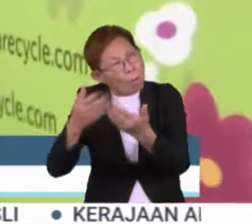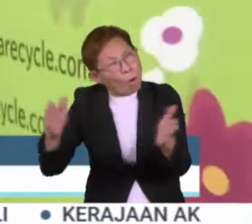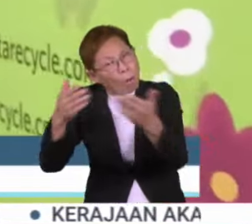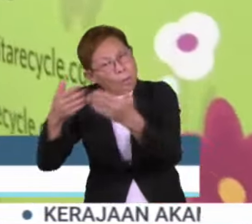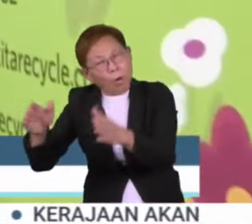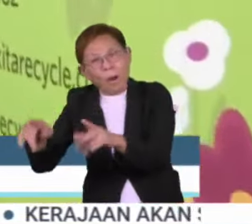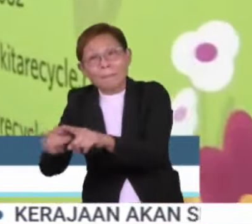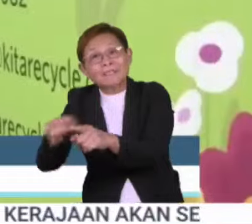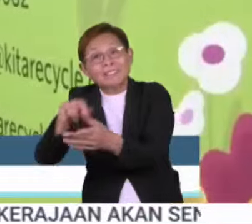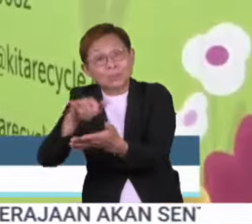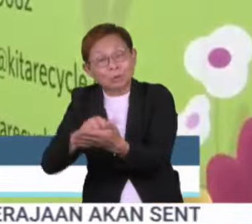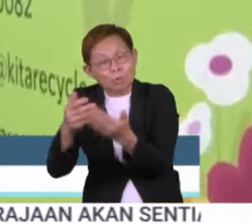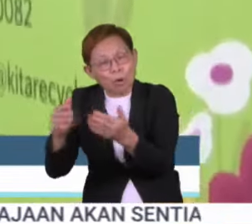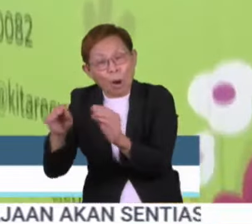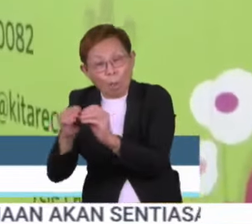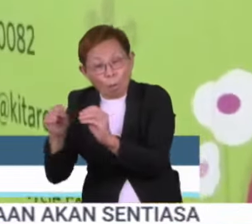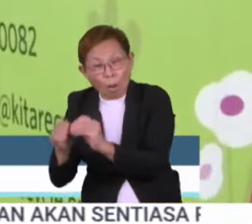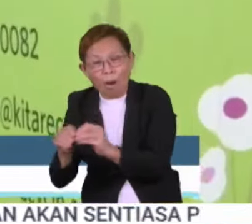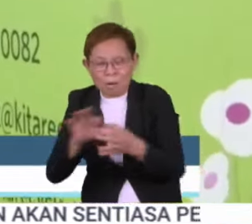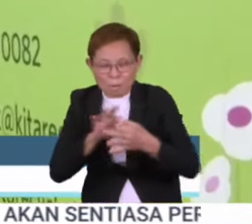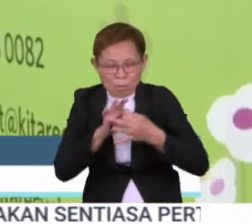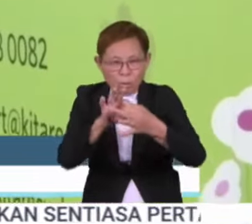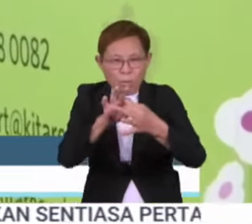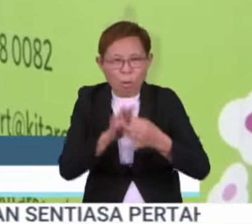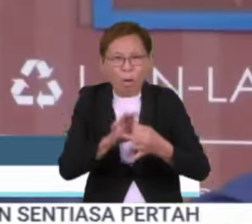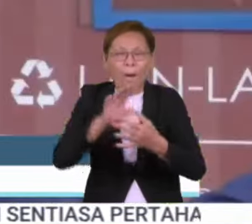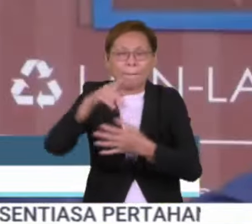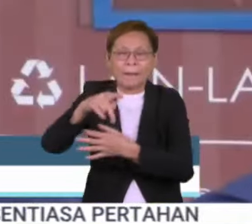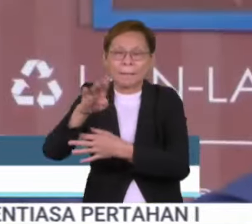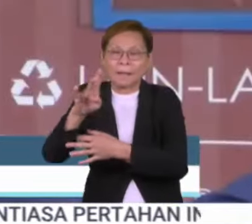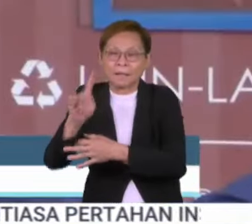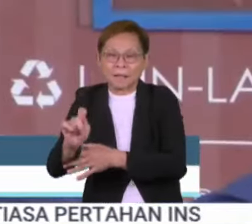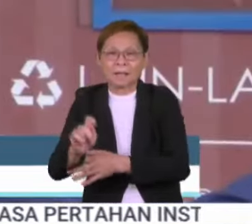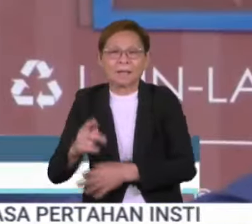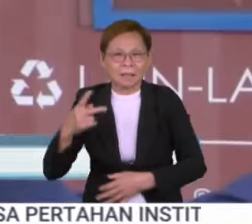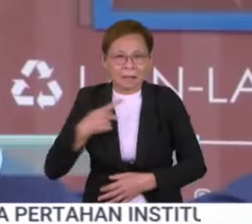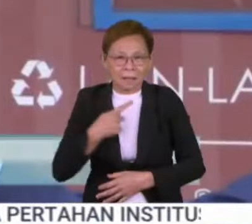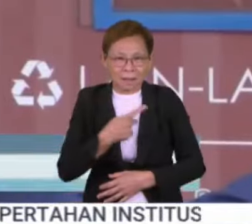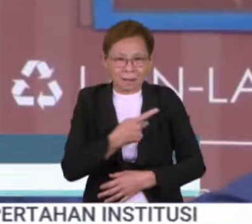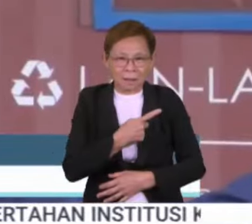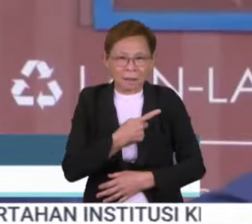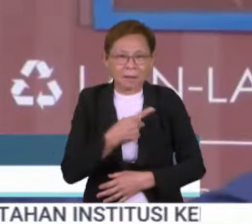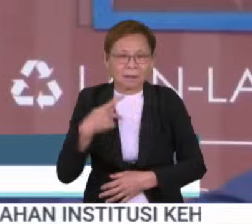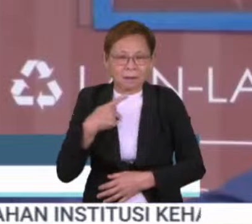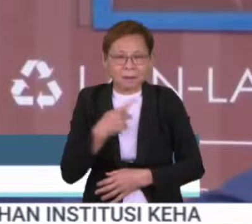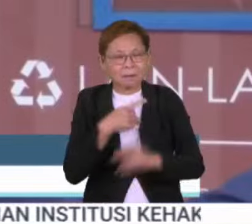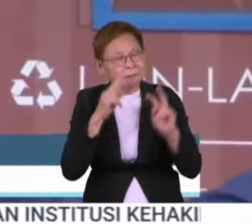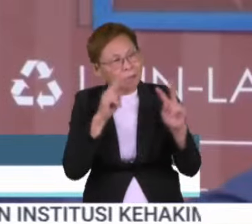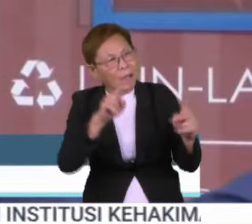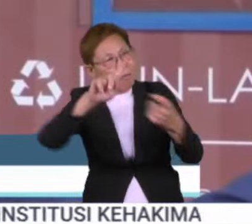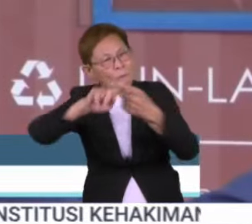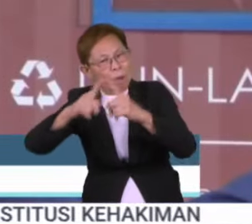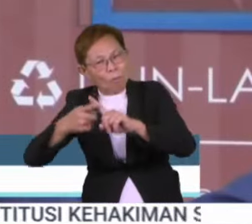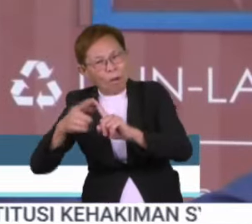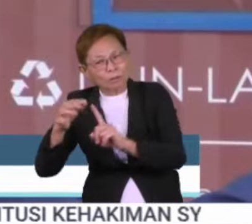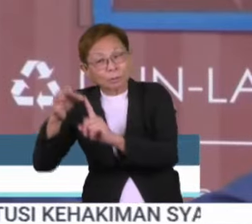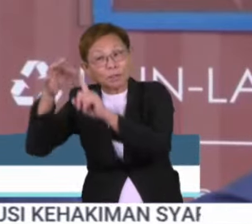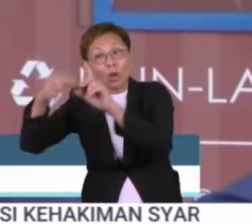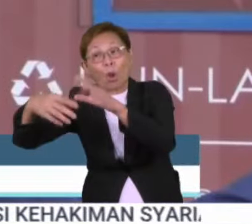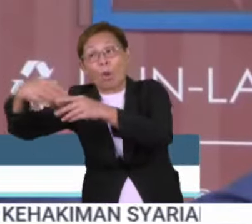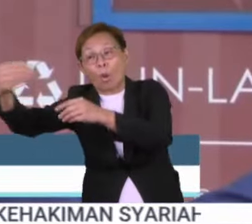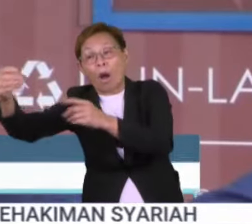hub seumpama itu dengan kerjasama semua PBT. Dan kita juga melihat rakan-rakan strategik di